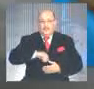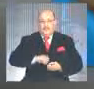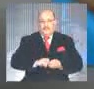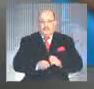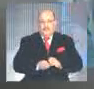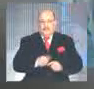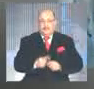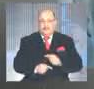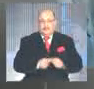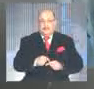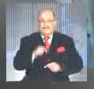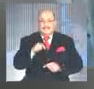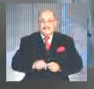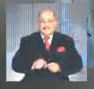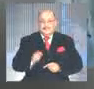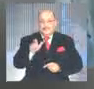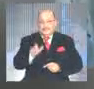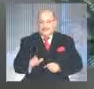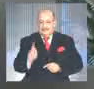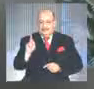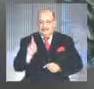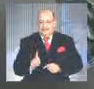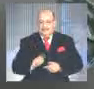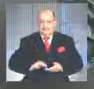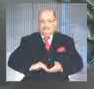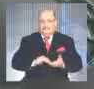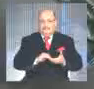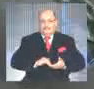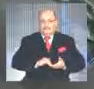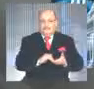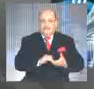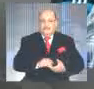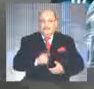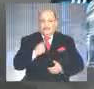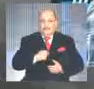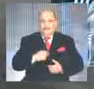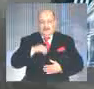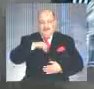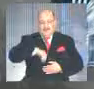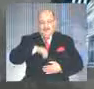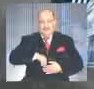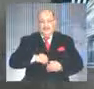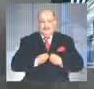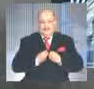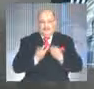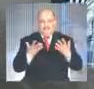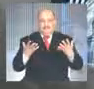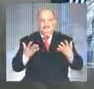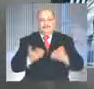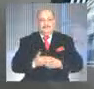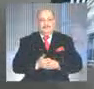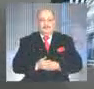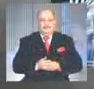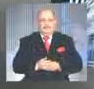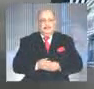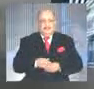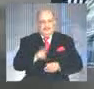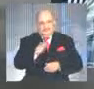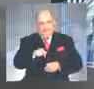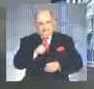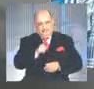من المحطات الترفيهيه المحبذه لهذه الشريحه الاجتماعيه. يجبني كي ندخل المواقع